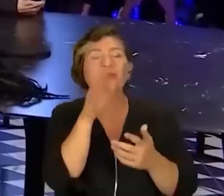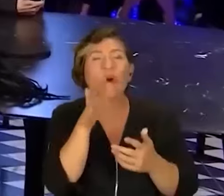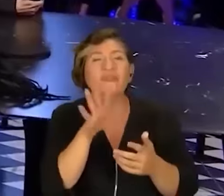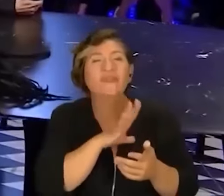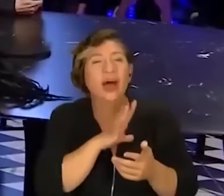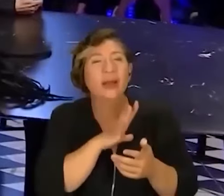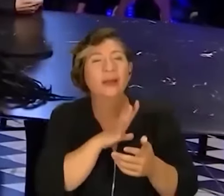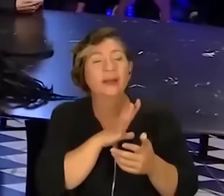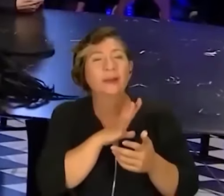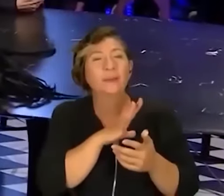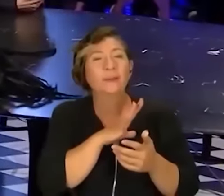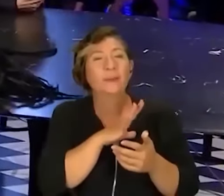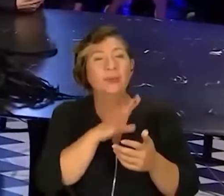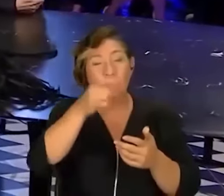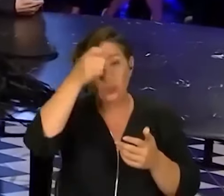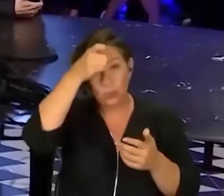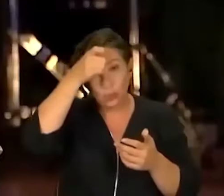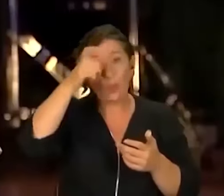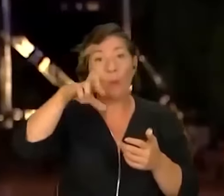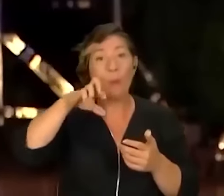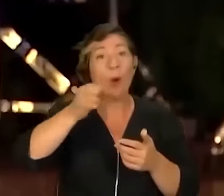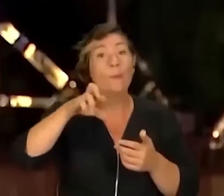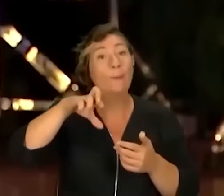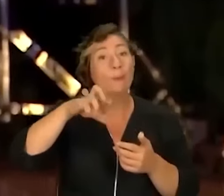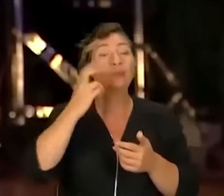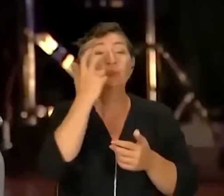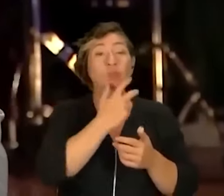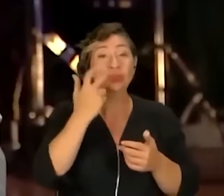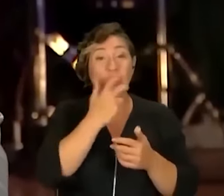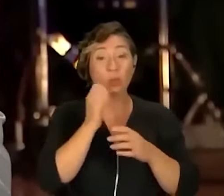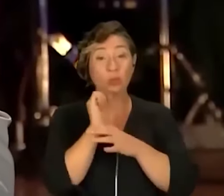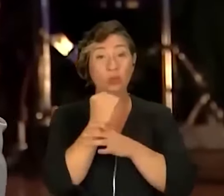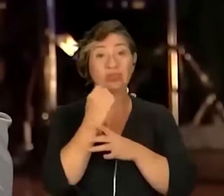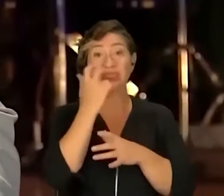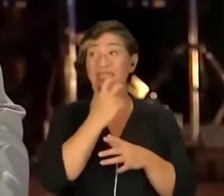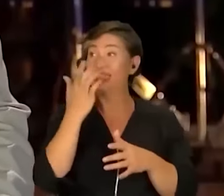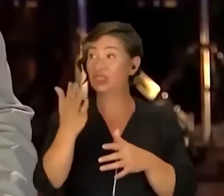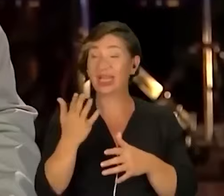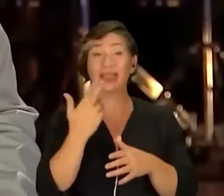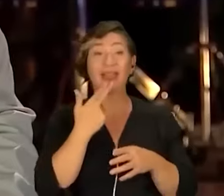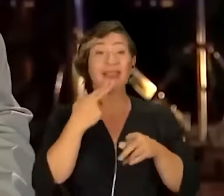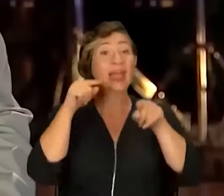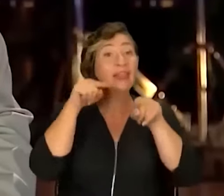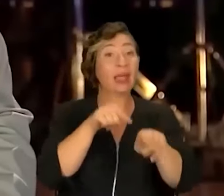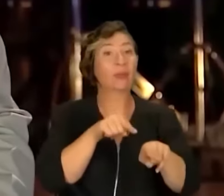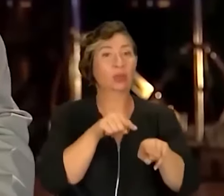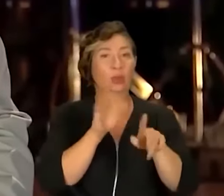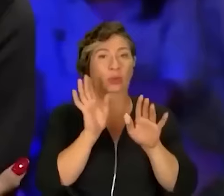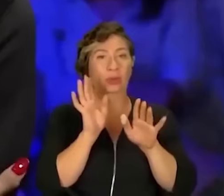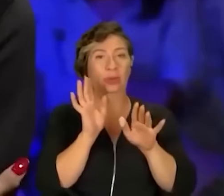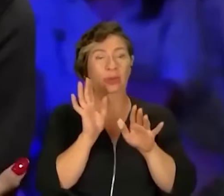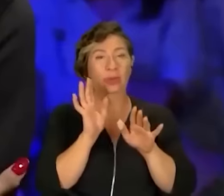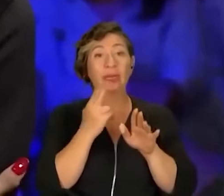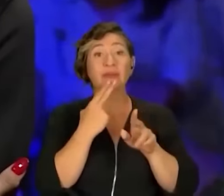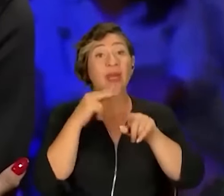gariplik var şimdi Türk pop müziğinde Senin gibi usta sanatçıları kadınlar takip ediyor özellikle